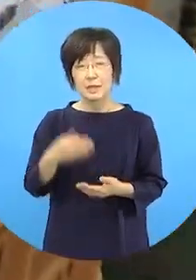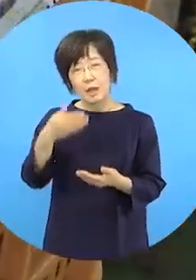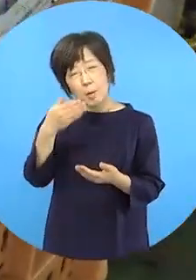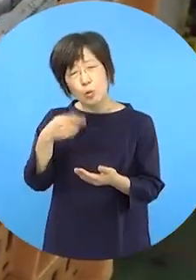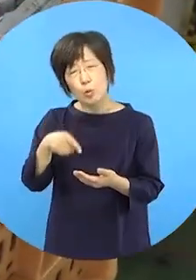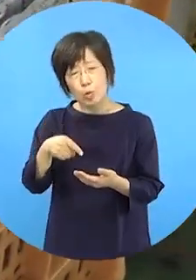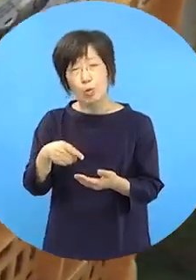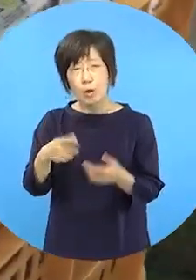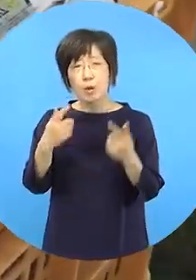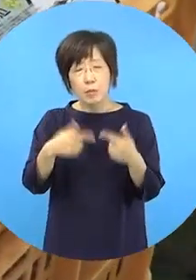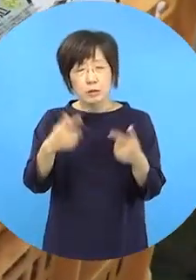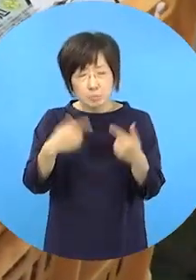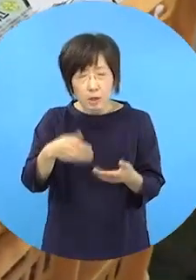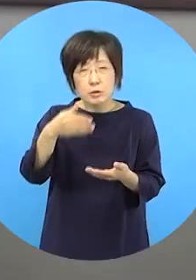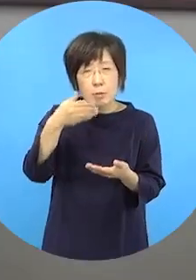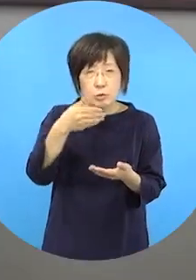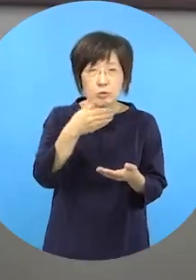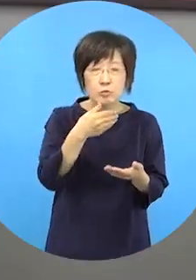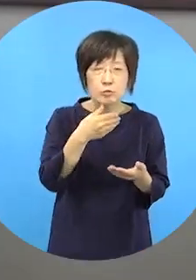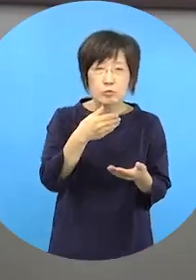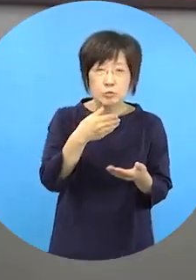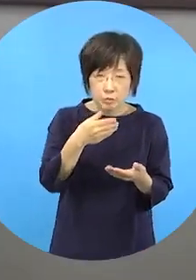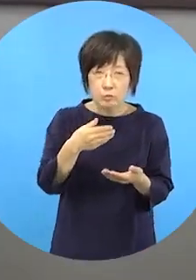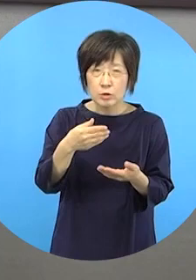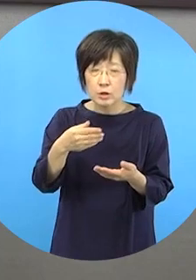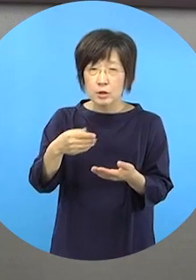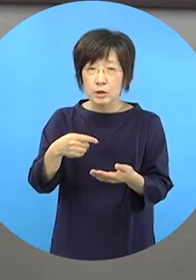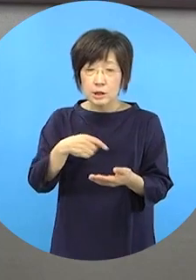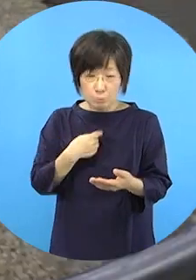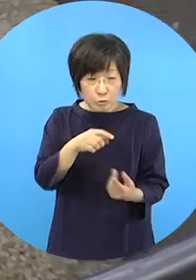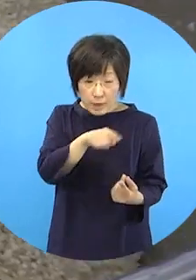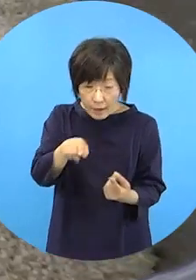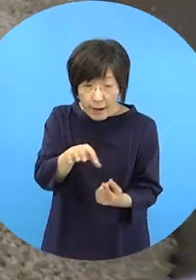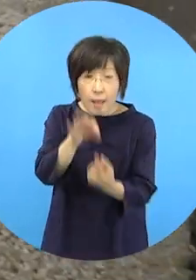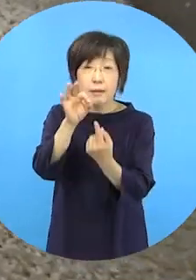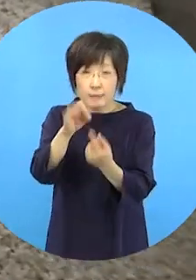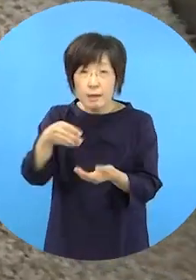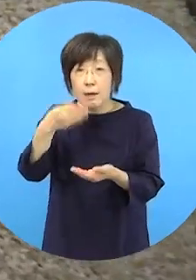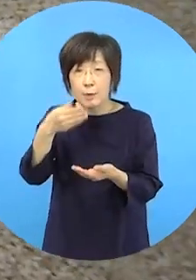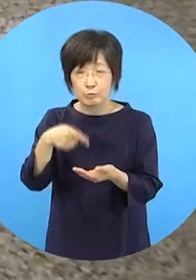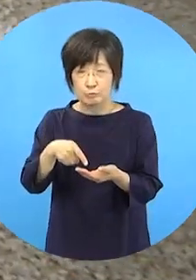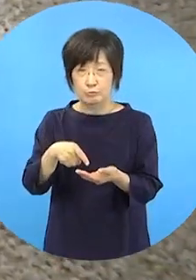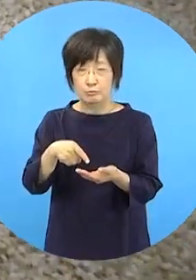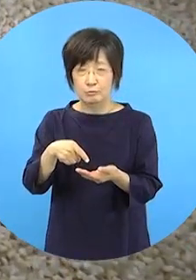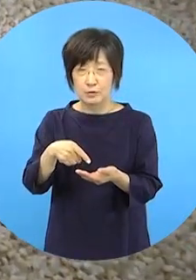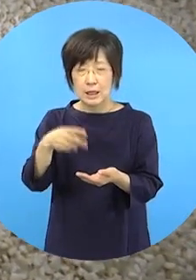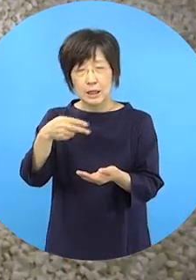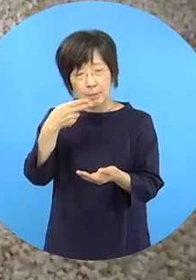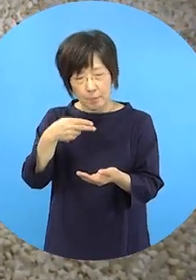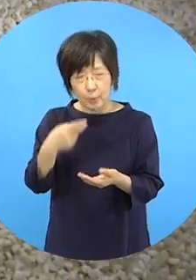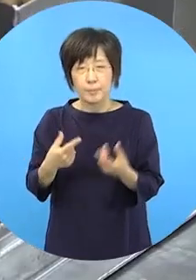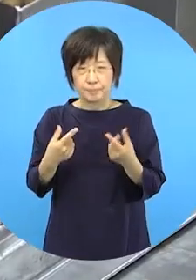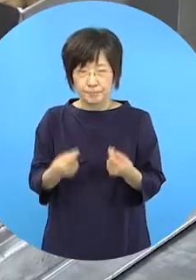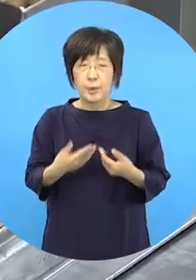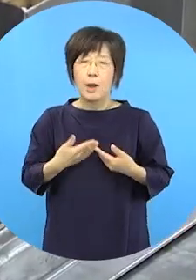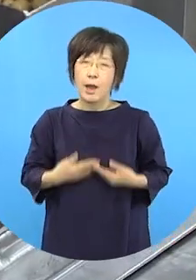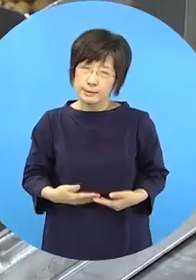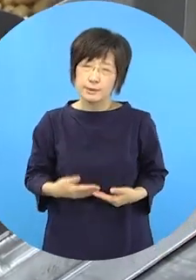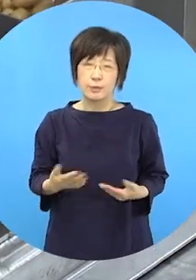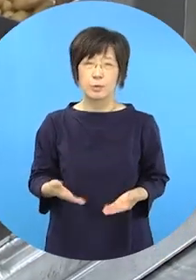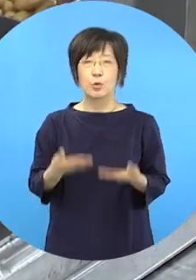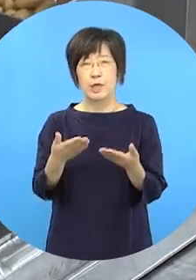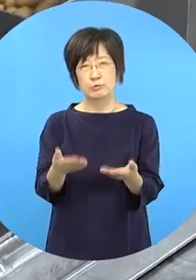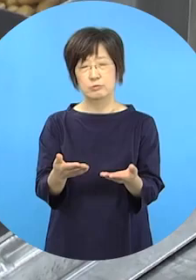って毎日毎日食べてるものですから、食べ物を自分で選べますから、でその食べ物をやはりしっかりしたものを提供させてもらうっていうの